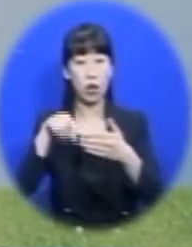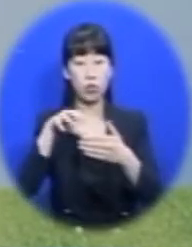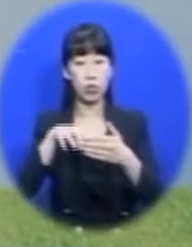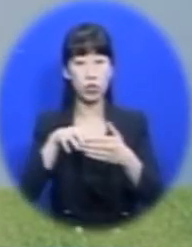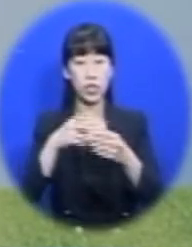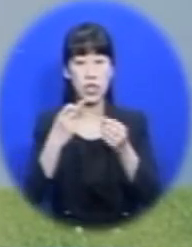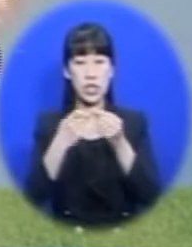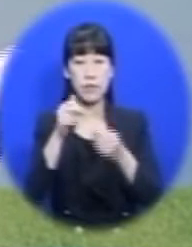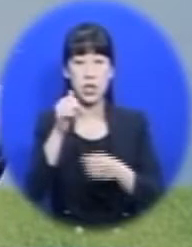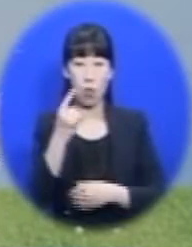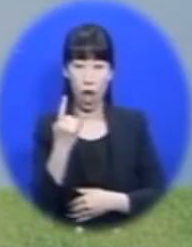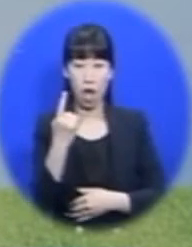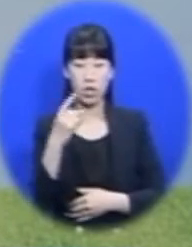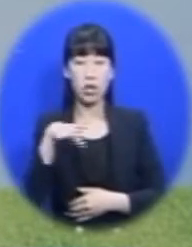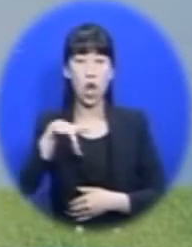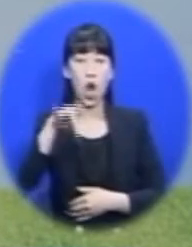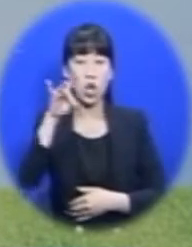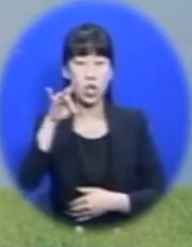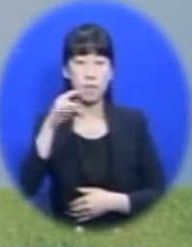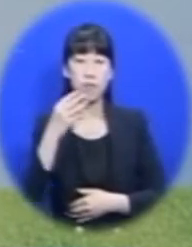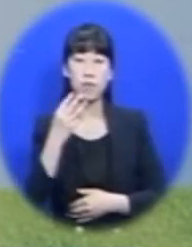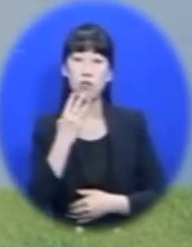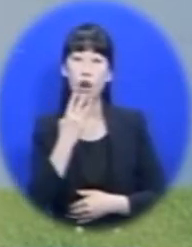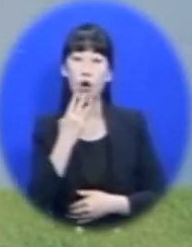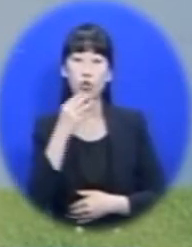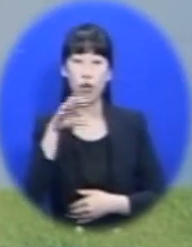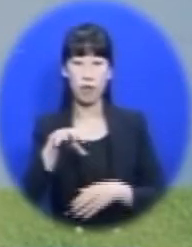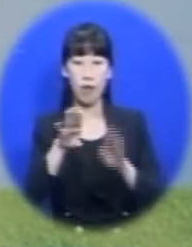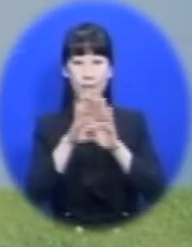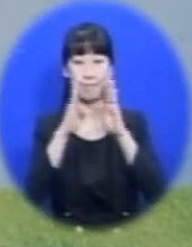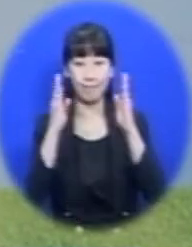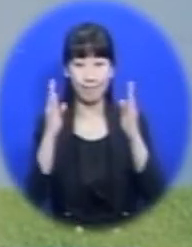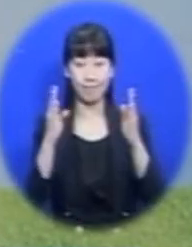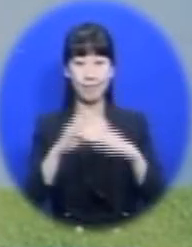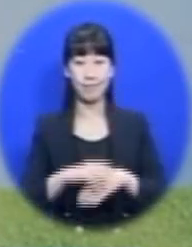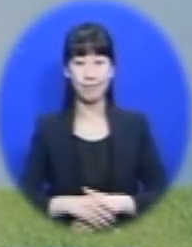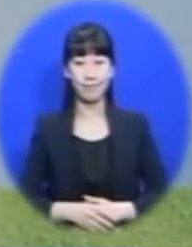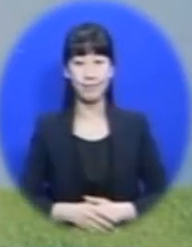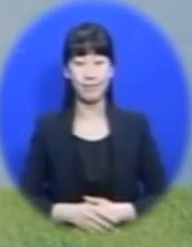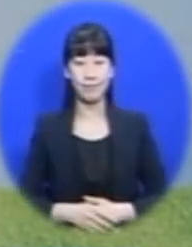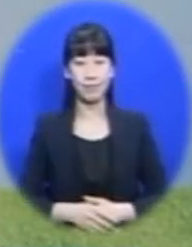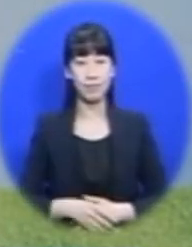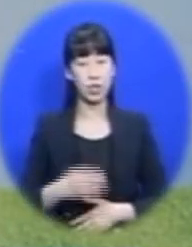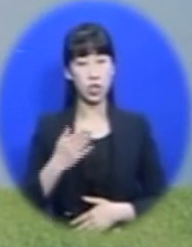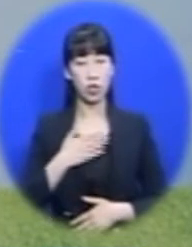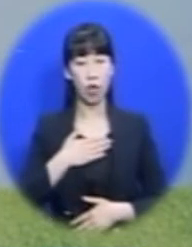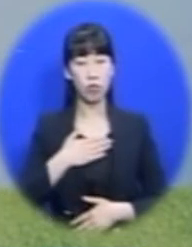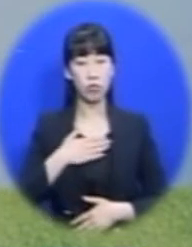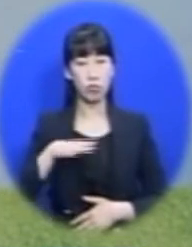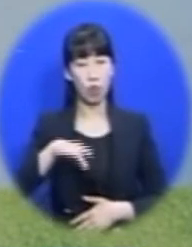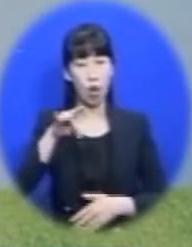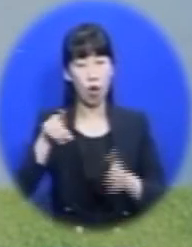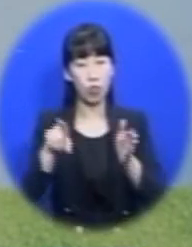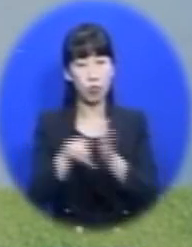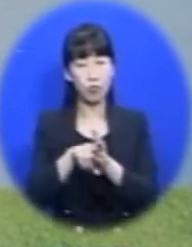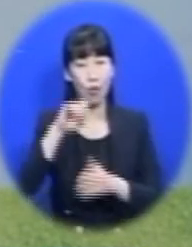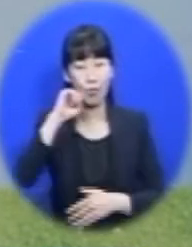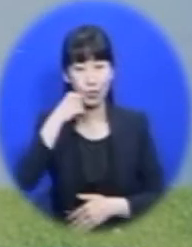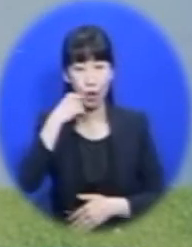전시회가 세종문화회관에서 열립니다. 저는 처음에 잘 믿어지지 않았어요.